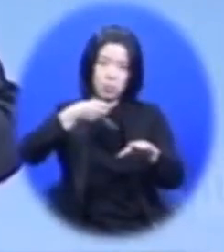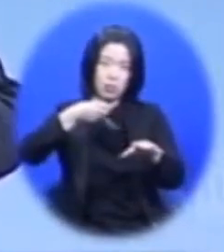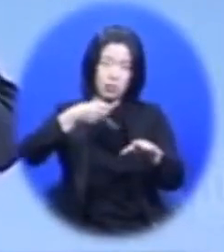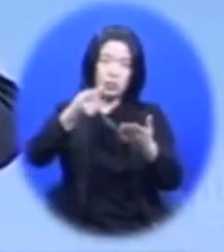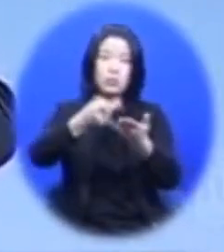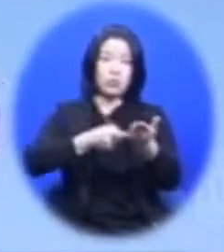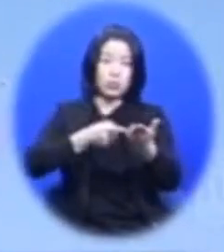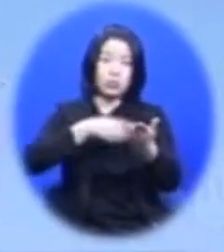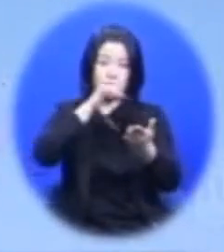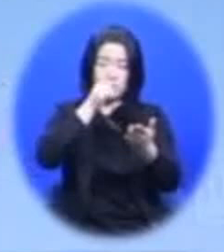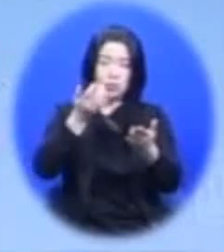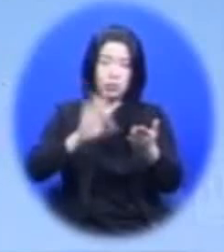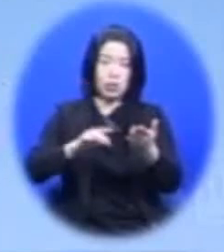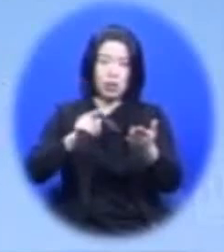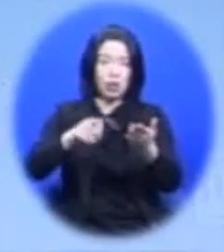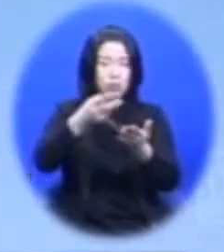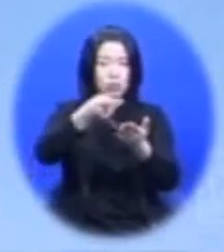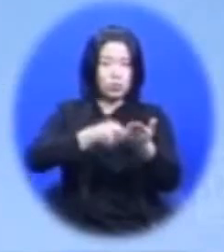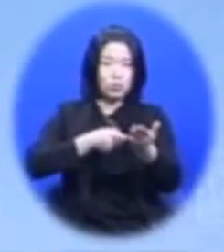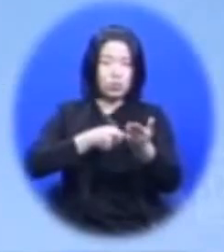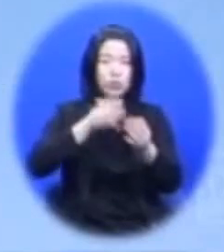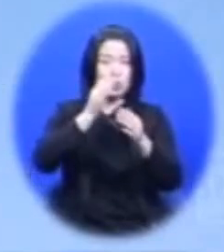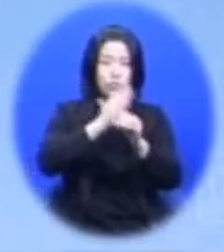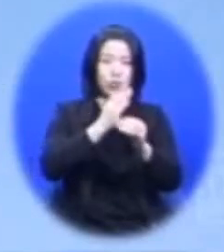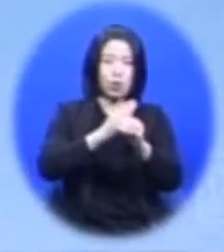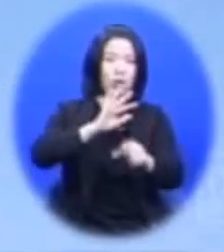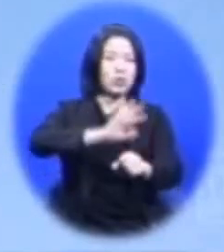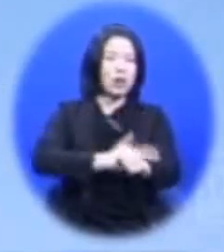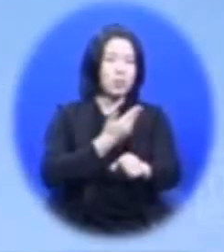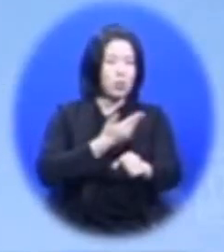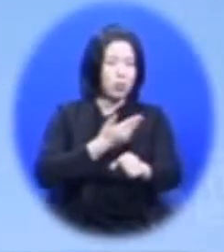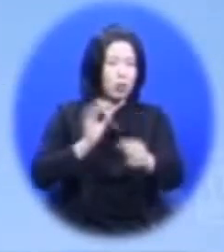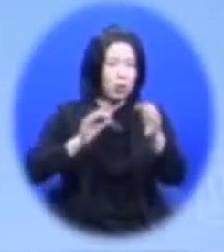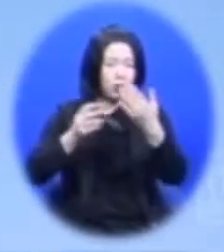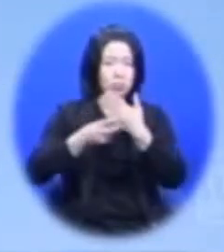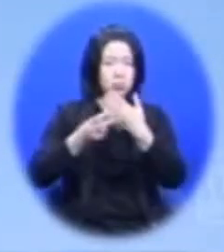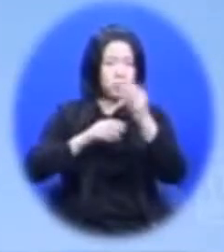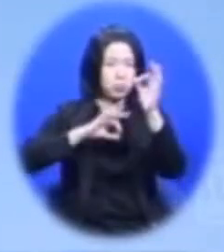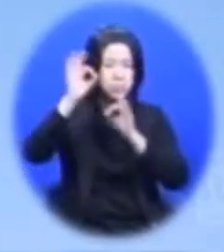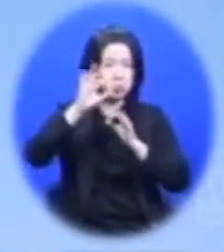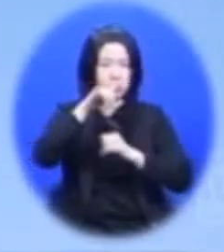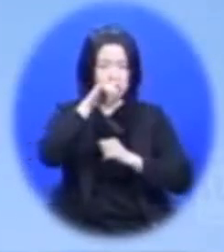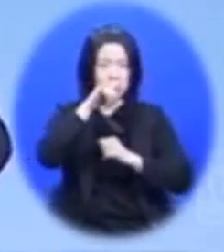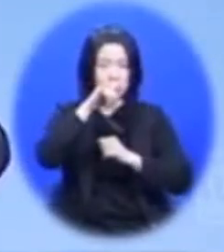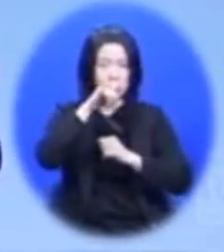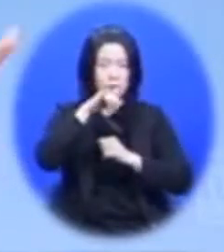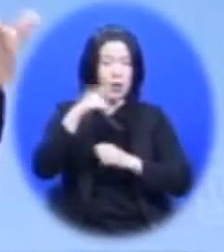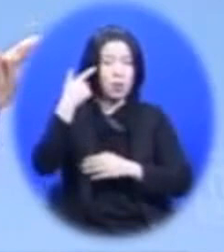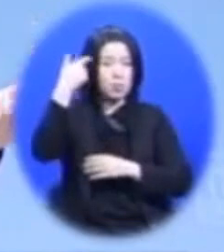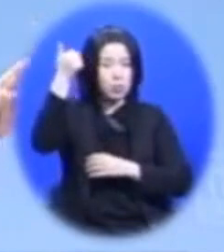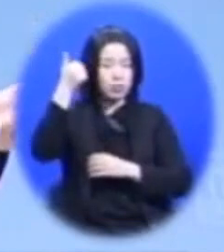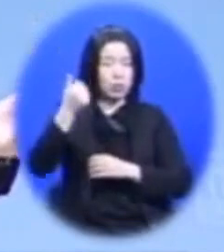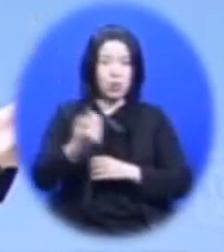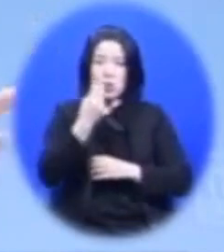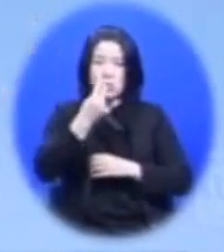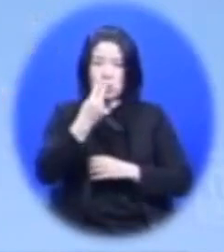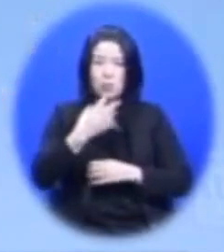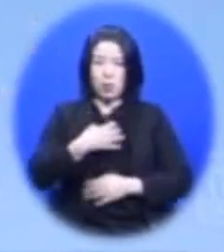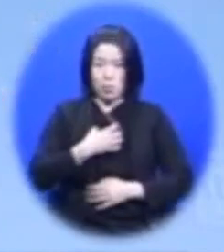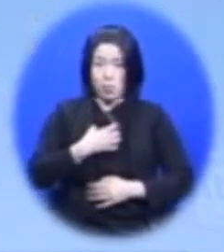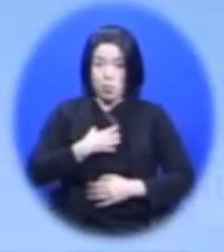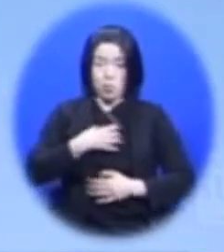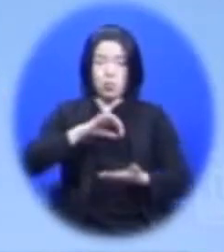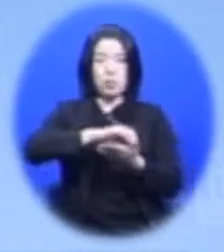그만 수술이 잘못되어서 의료사고가 일어나고 목사님이 그냥 생명도 위독할